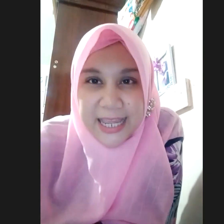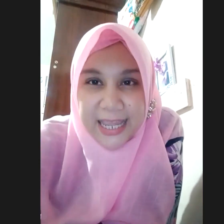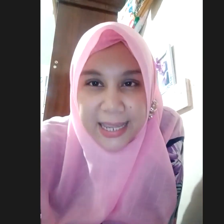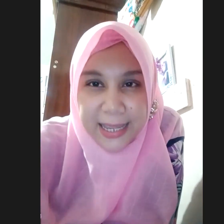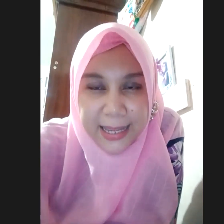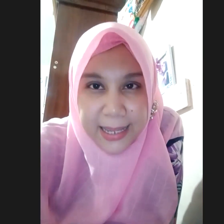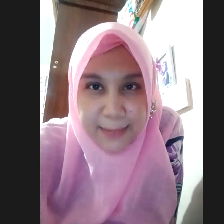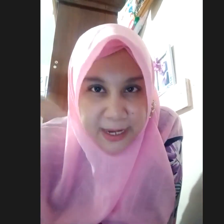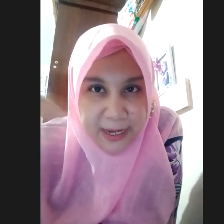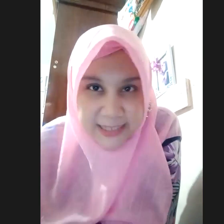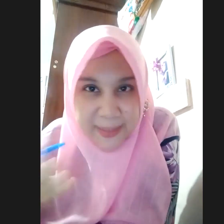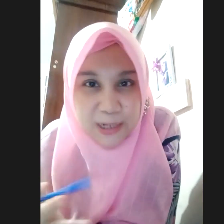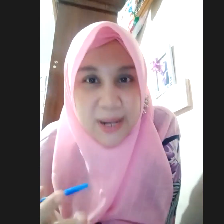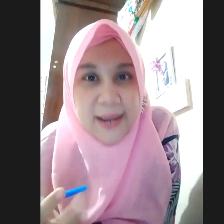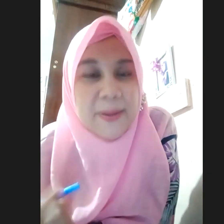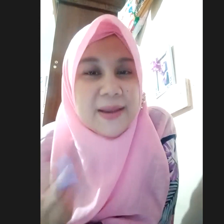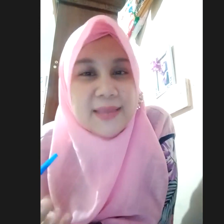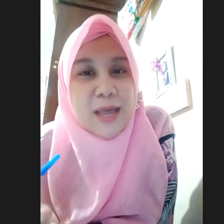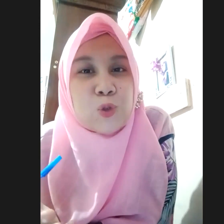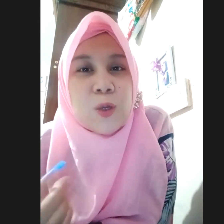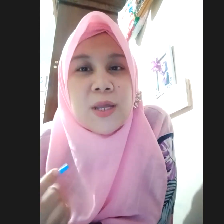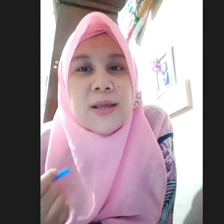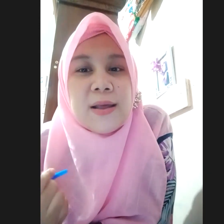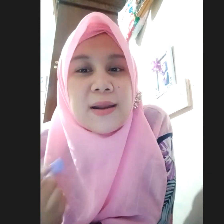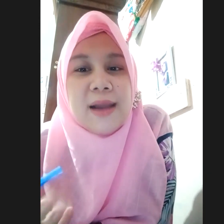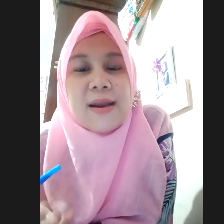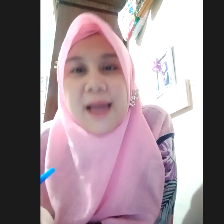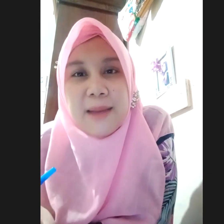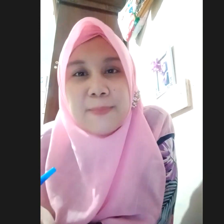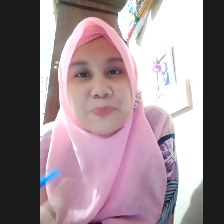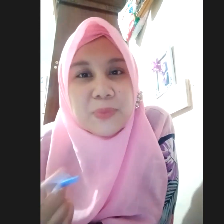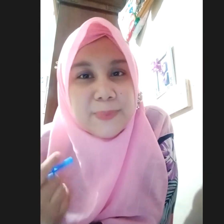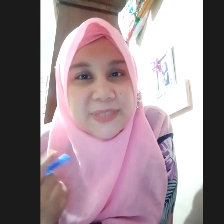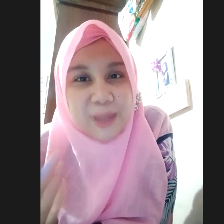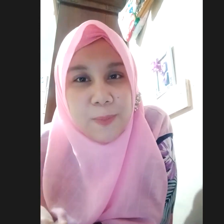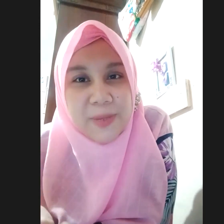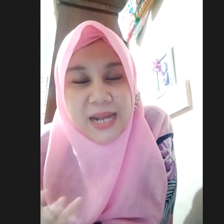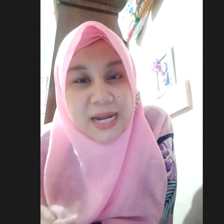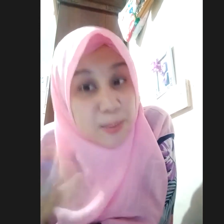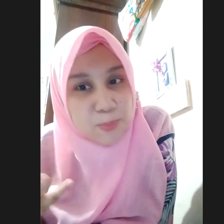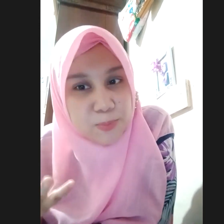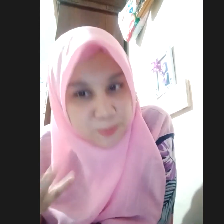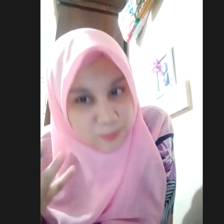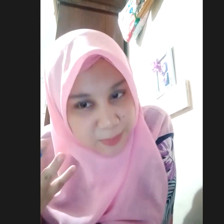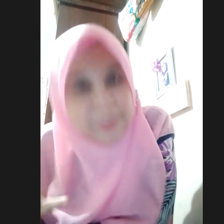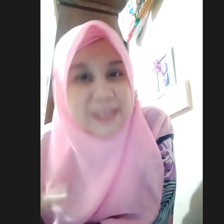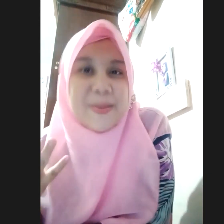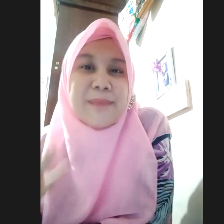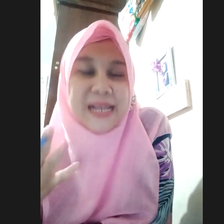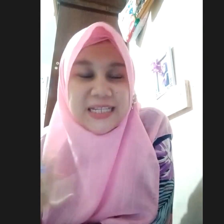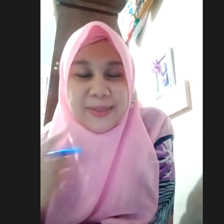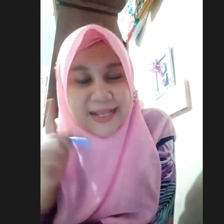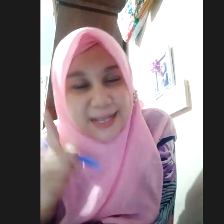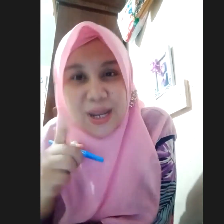saya diberi kesempatan oleh panitia untuk rekan-rekan peserta webinar hari ini, kami